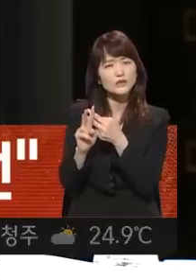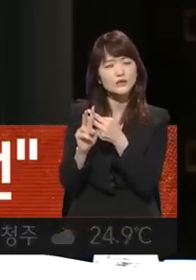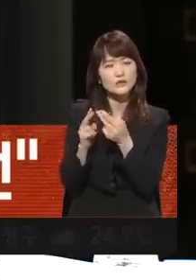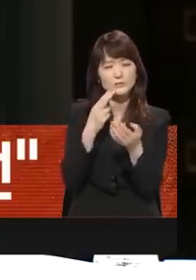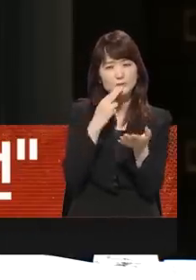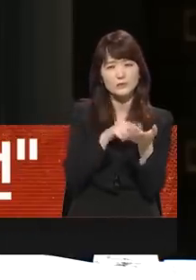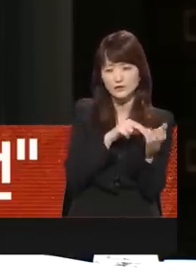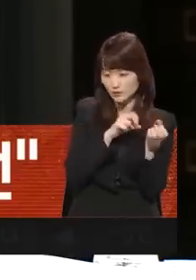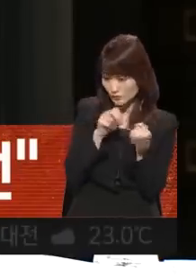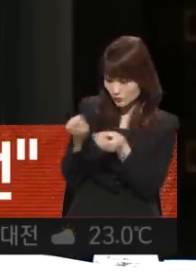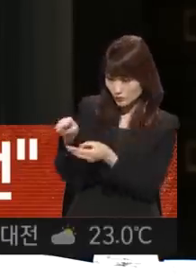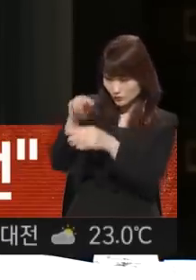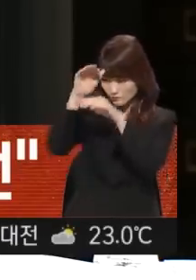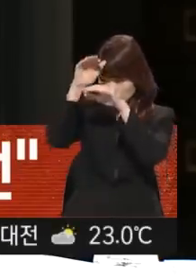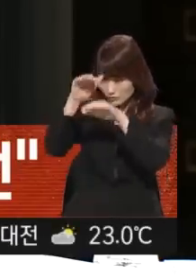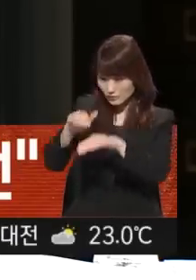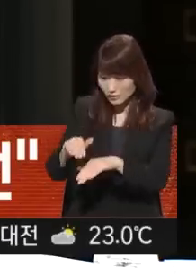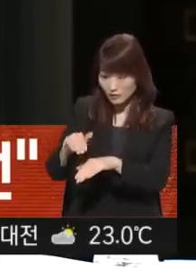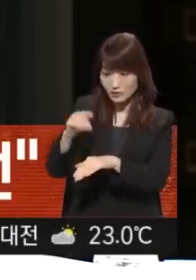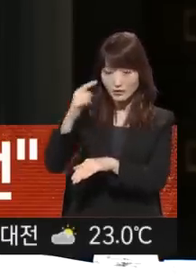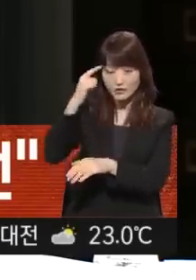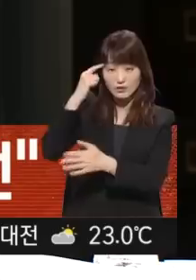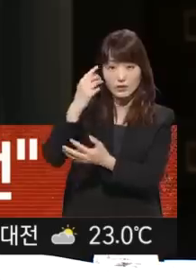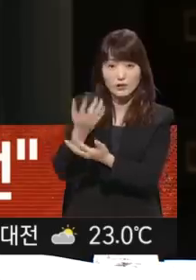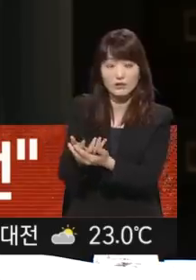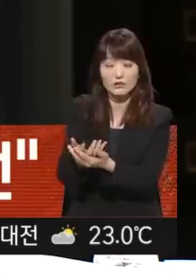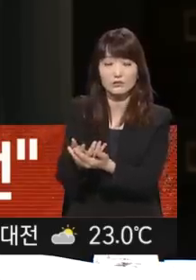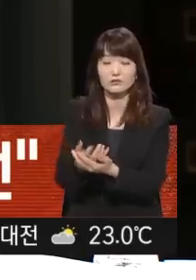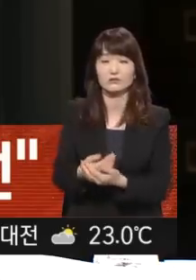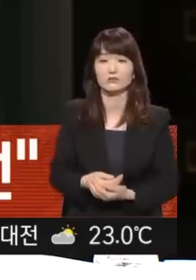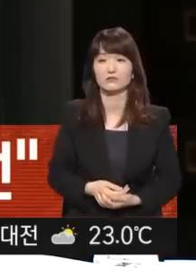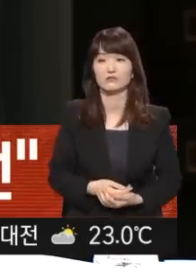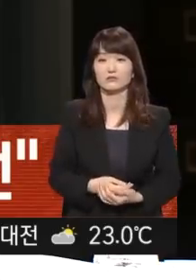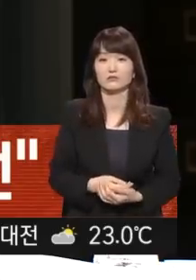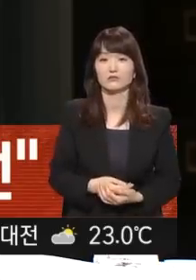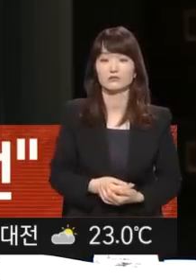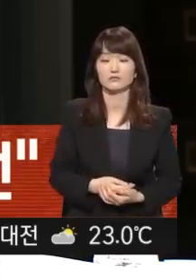편지 내용이 공개가 됐습니다 저는 그거 보고 너무 충격을 받았는데 이른바